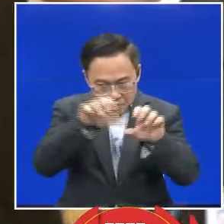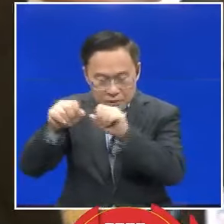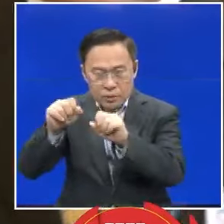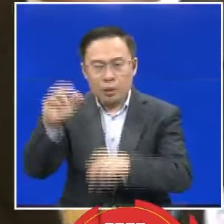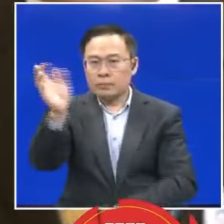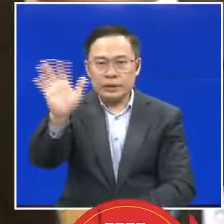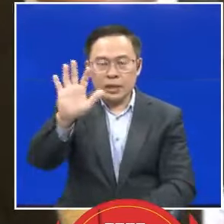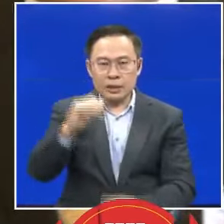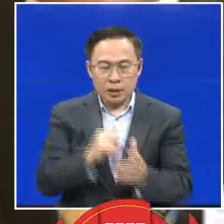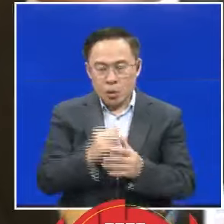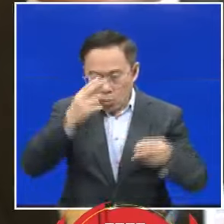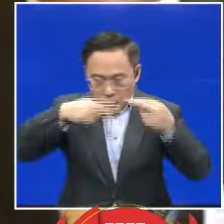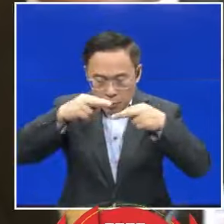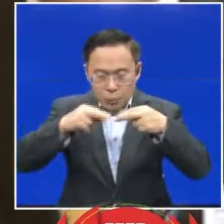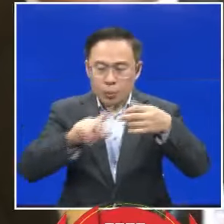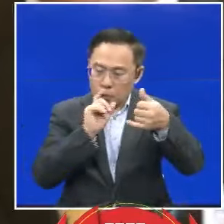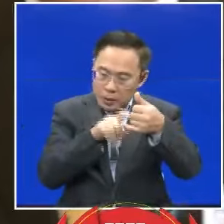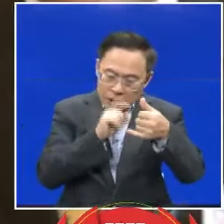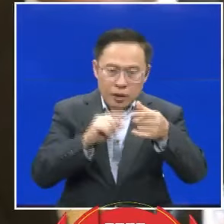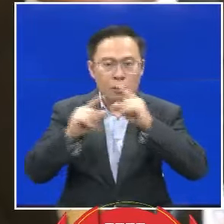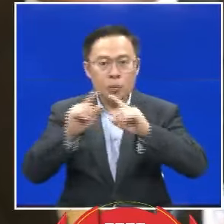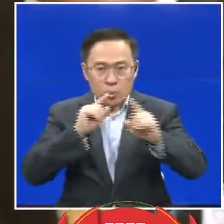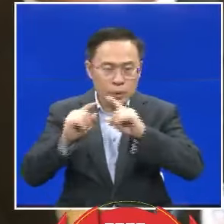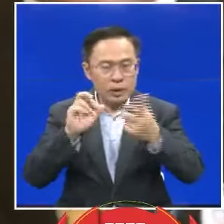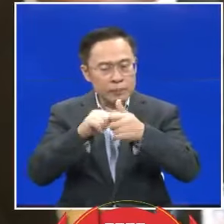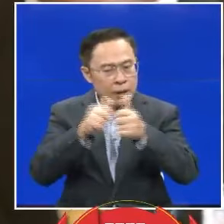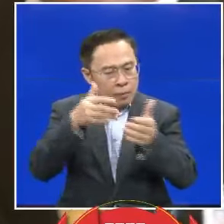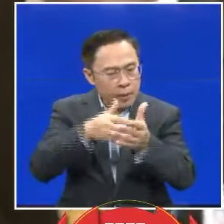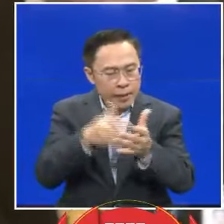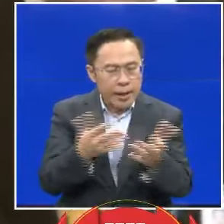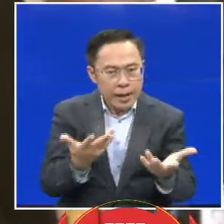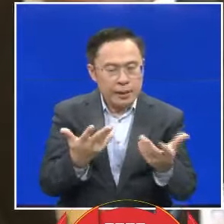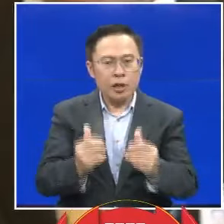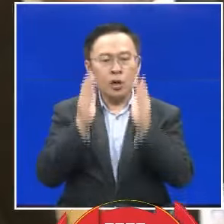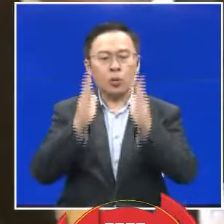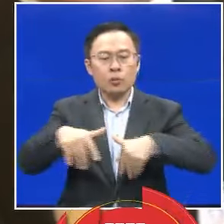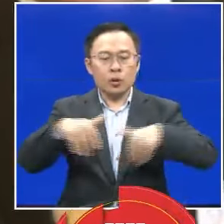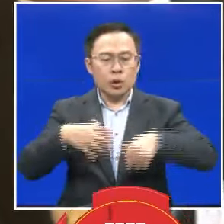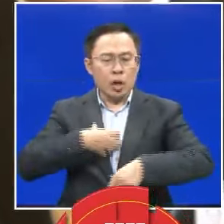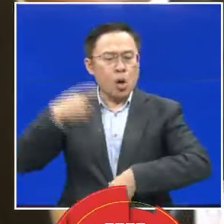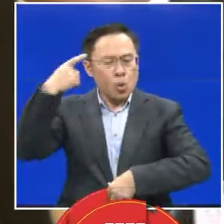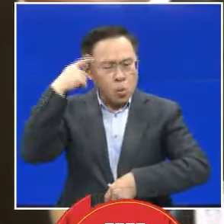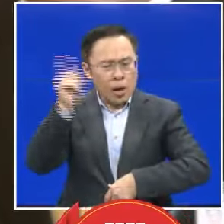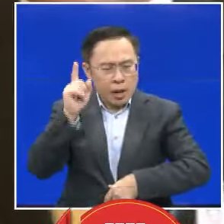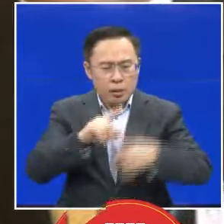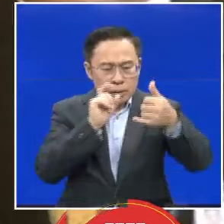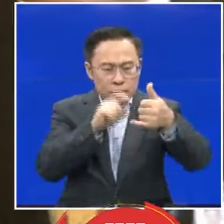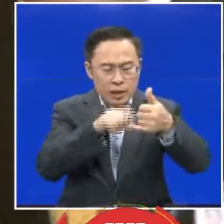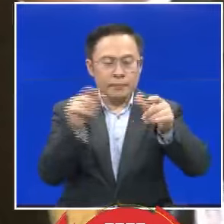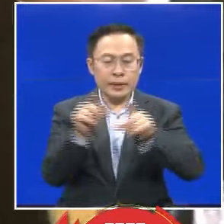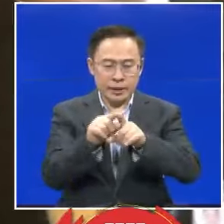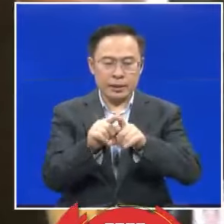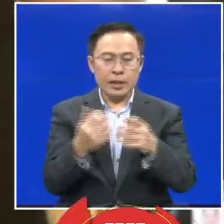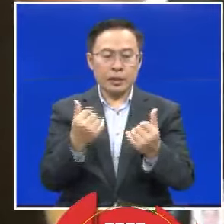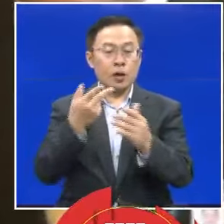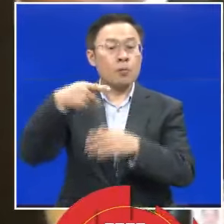อนเราก็คงต้องถามในสิ่งที่สังคมคาใจเราก็คงต้องถามในสิ่งที่สังคมเขาอยากจะรู้นะครับแล้วเราเชื่อว่าเวทีแบบนี้จะเป็นประโย